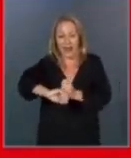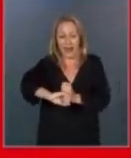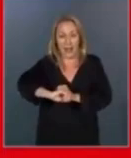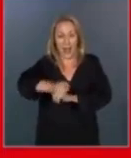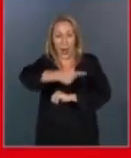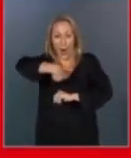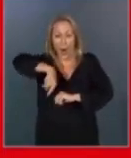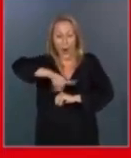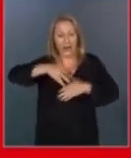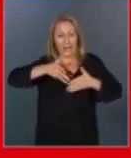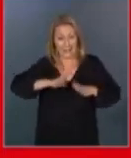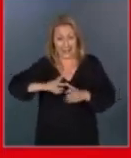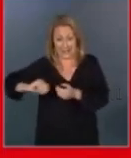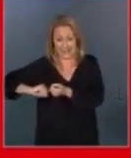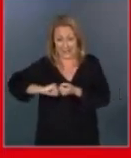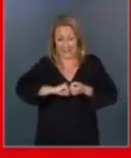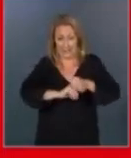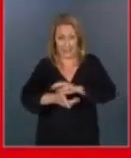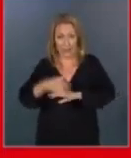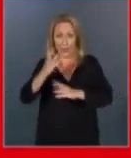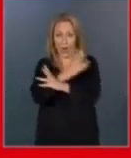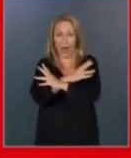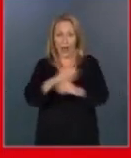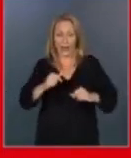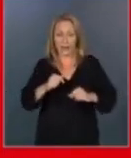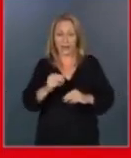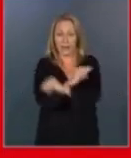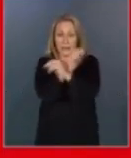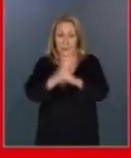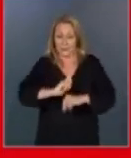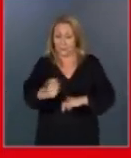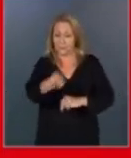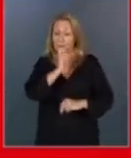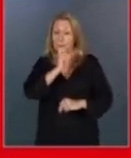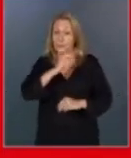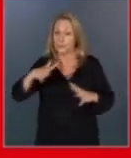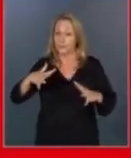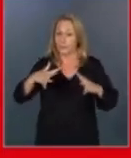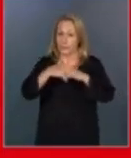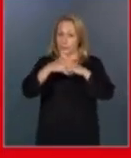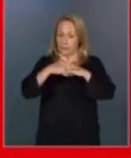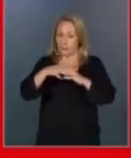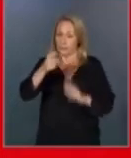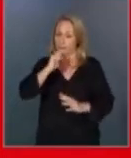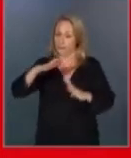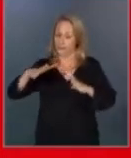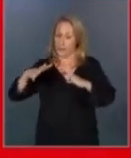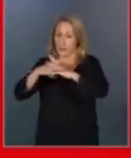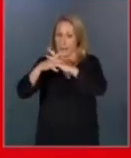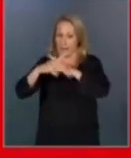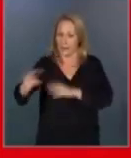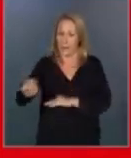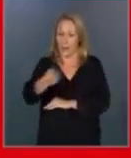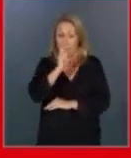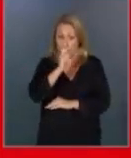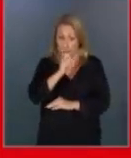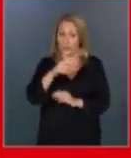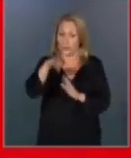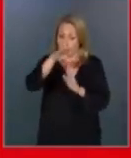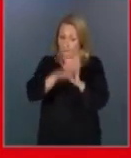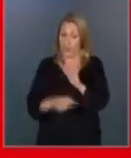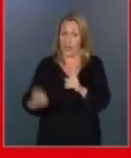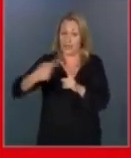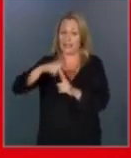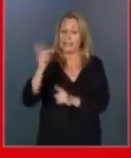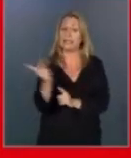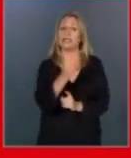Για μας λοιπόν είναι μια κρίσιμη πολιτική μάχη αυτή και μια μάχη η οποία δεν μπορεί να δοθεί μονάχα με πολιτικούς όρους, πρέπει να δοθεί και με